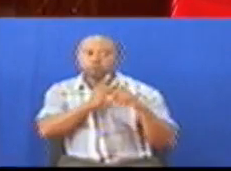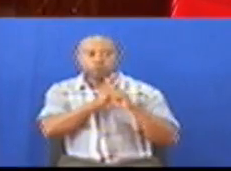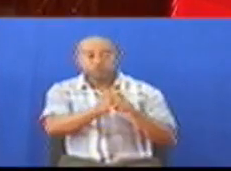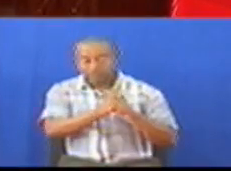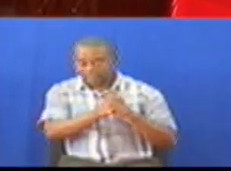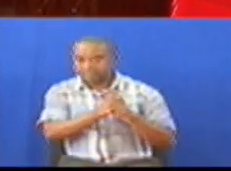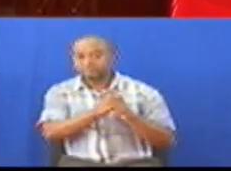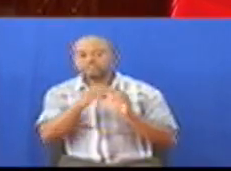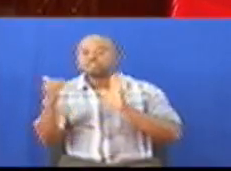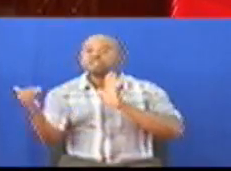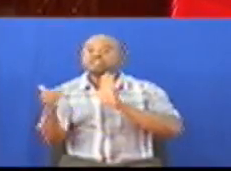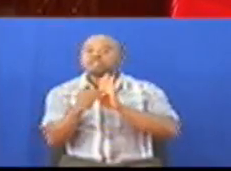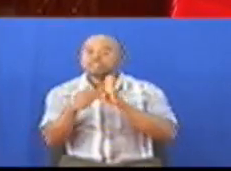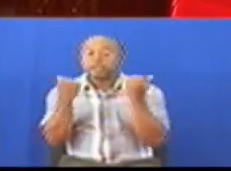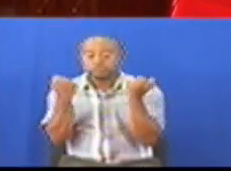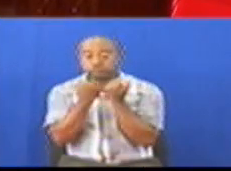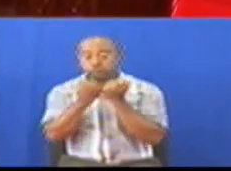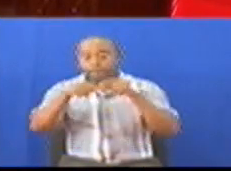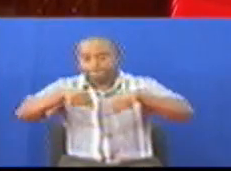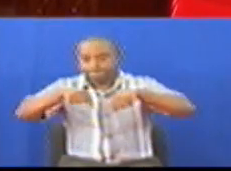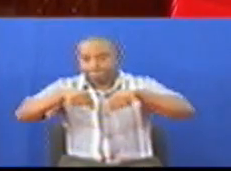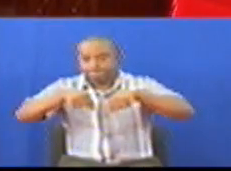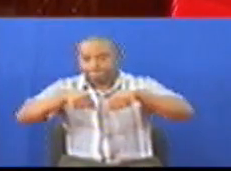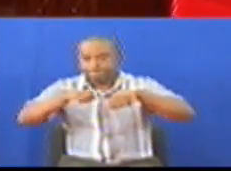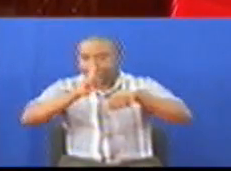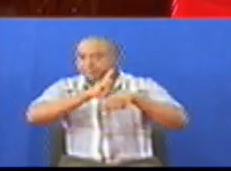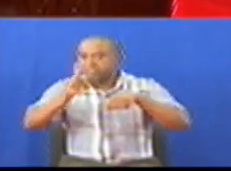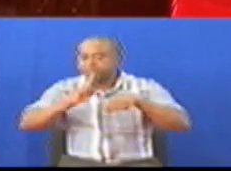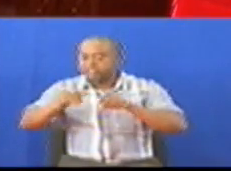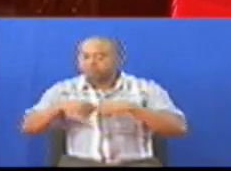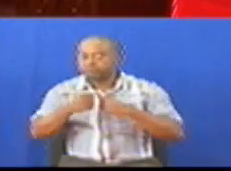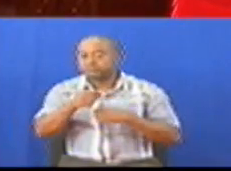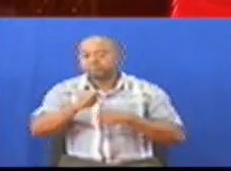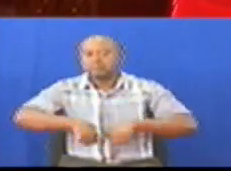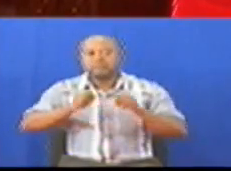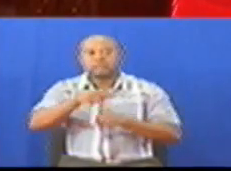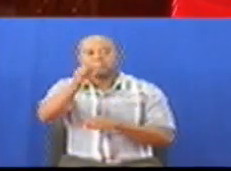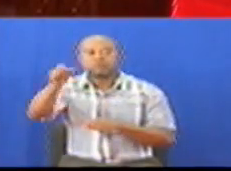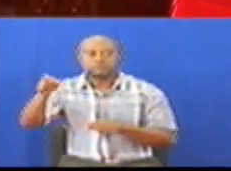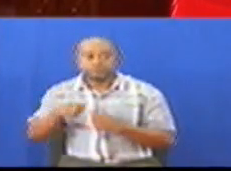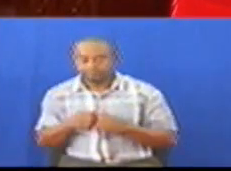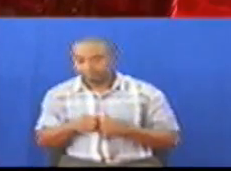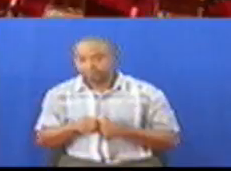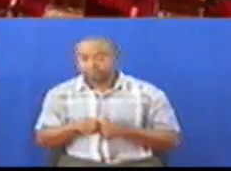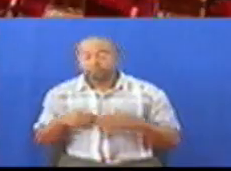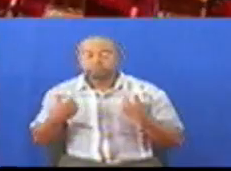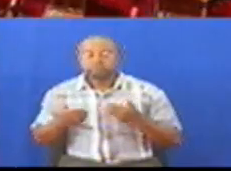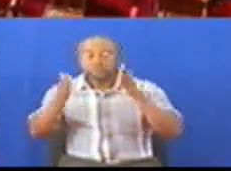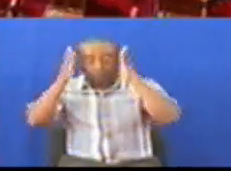sheria zilizotungwa na bunge bila hila ya kupoka mamlaka za wananchi. Mheshimiwa Naibu Spika, ibara